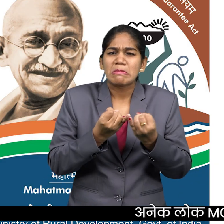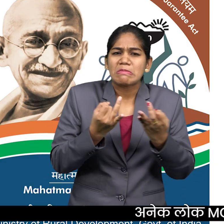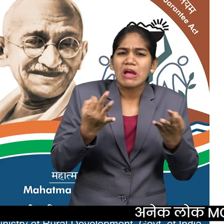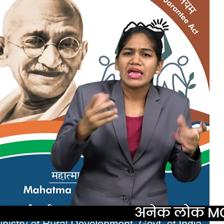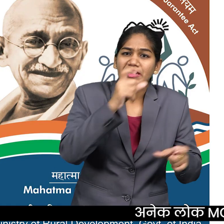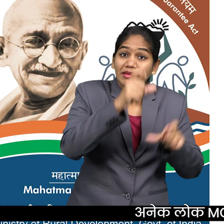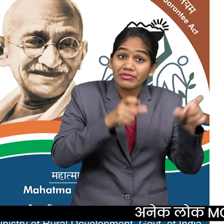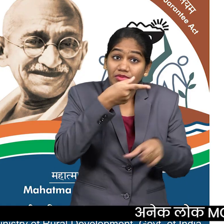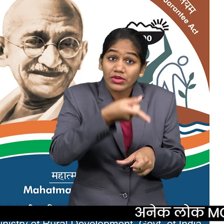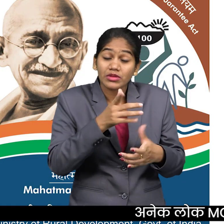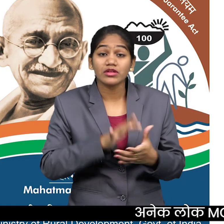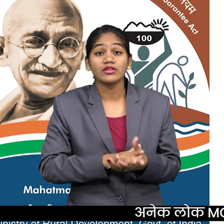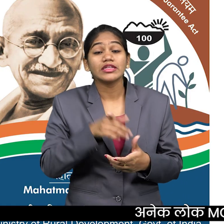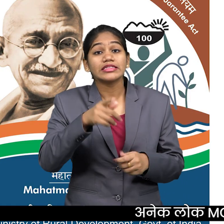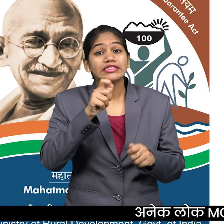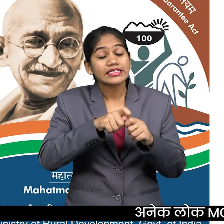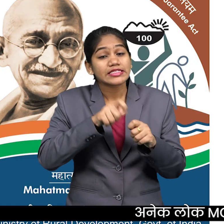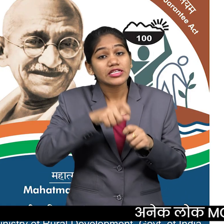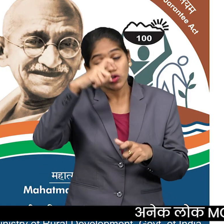अनेक लोक